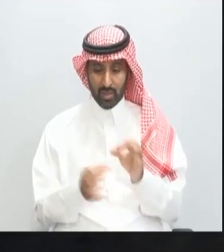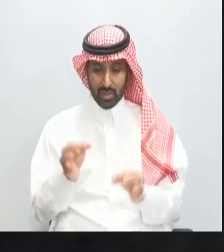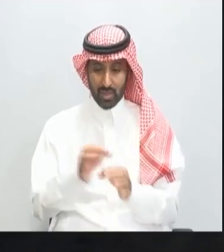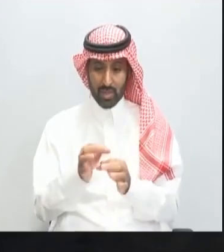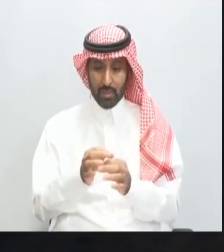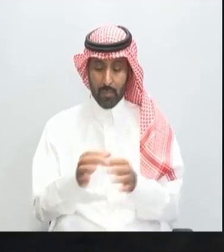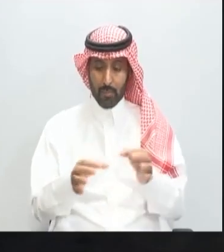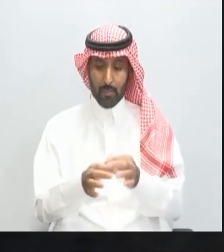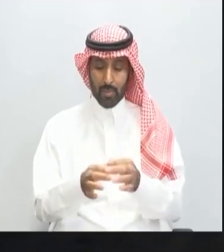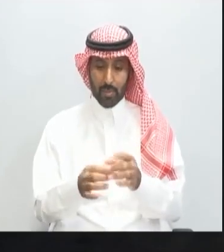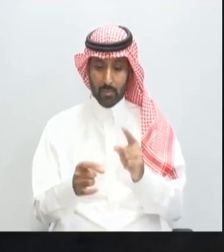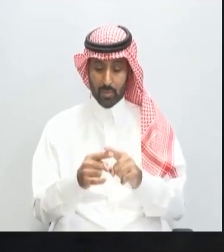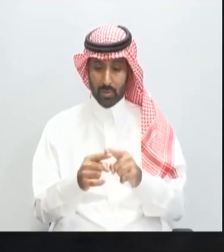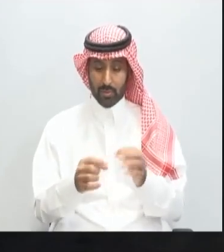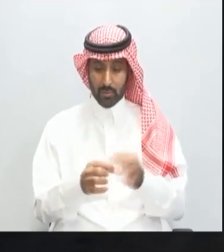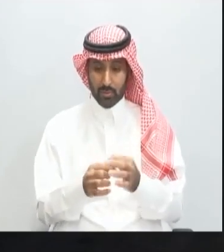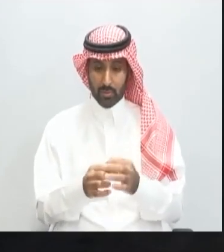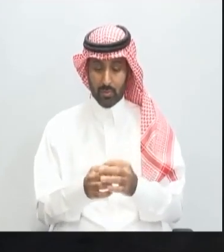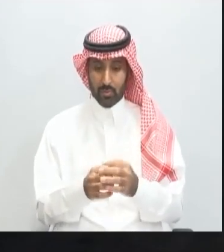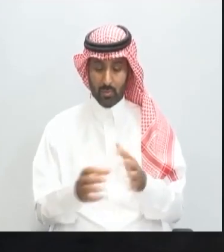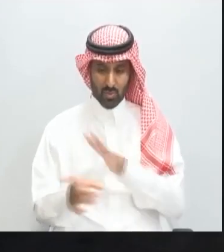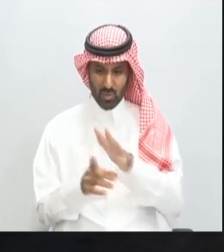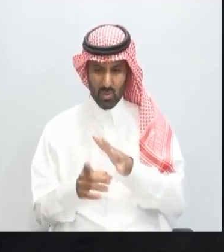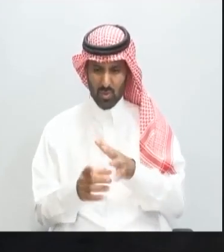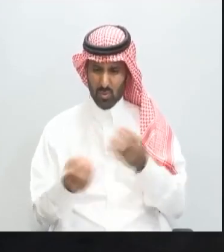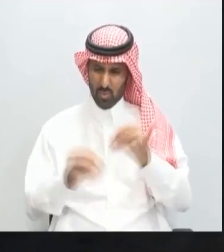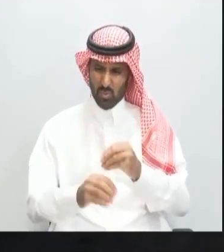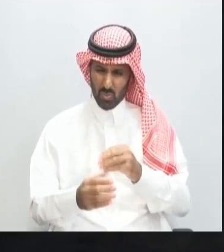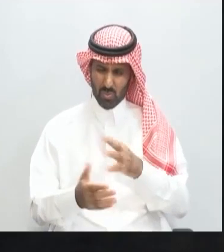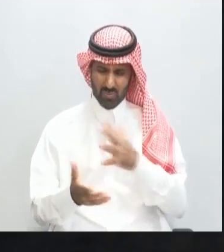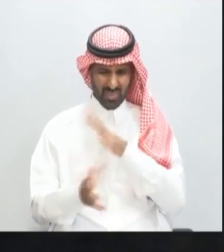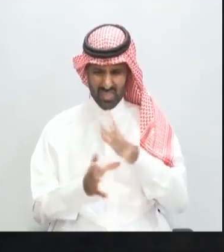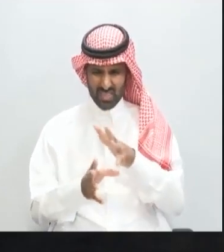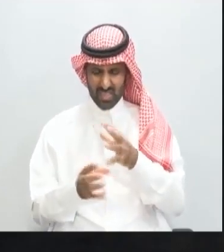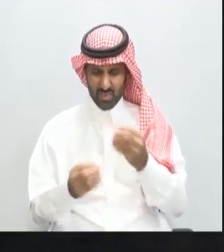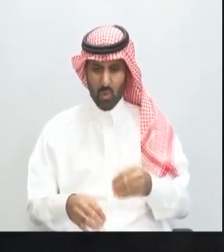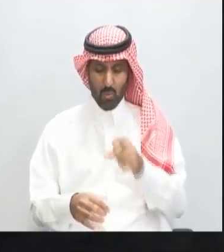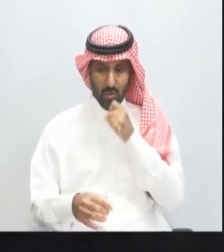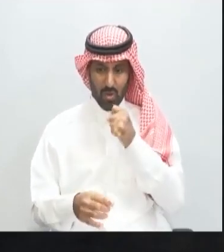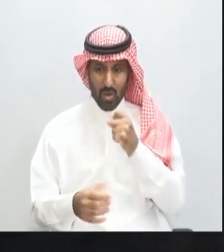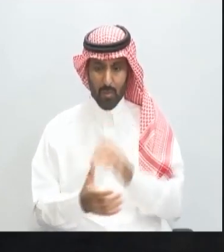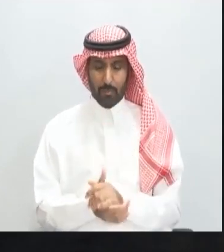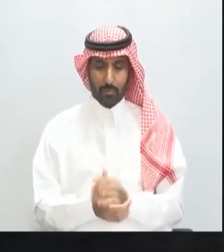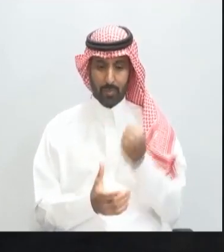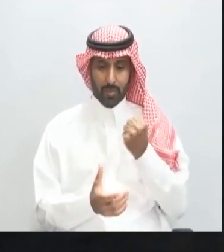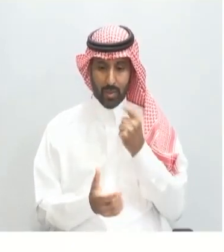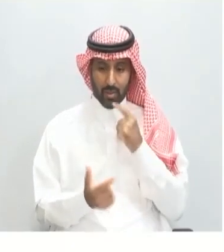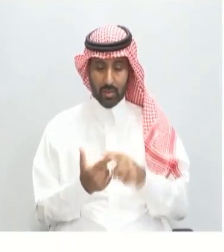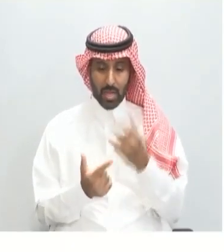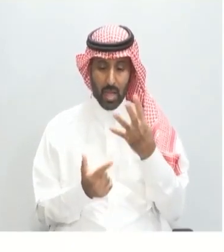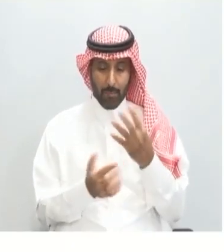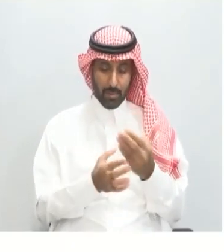من المدينه والبؤره الزلزاليه قريبه من المدينه فيكون تاثيرها ممتازين قوي رقم اربعه